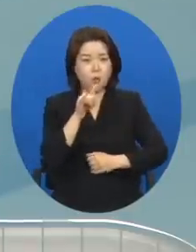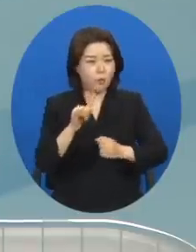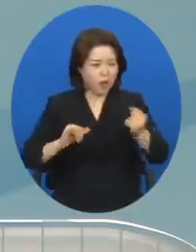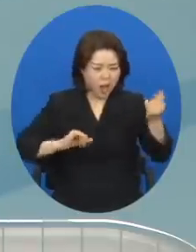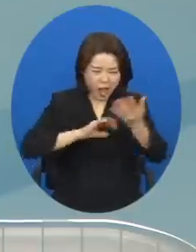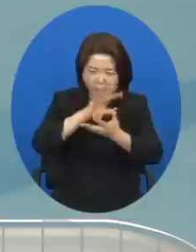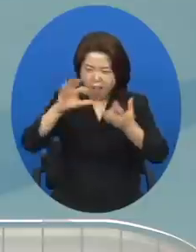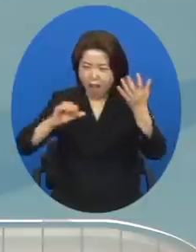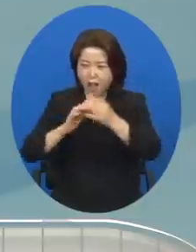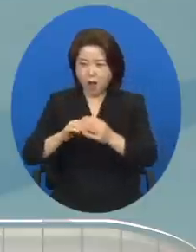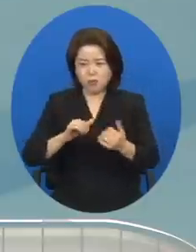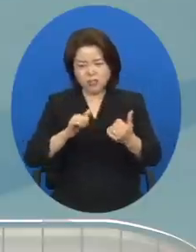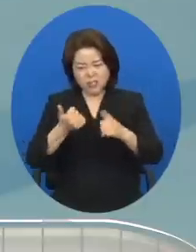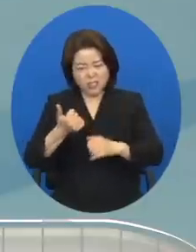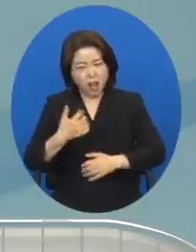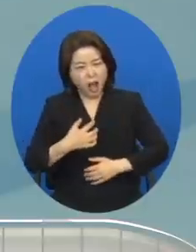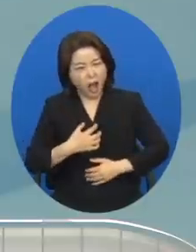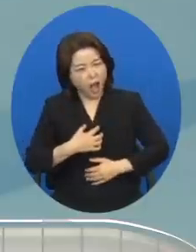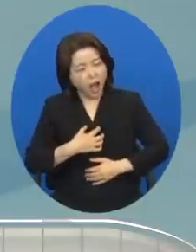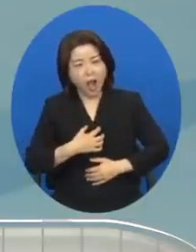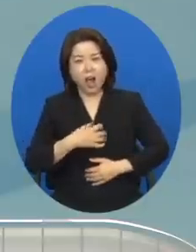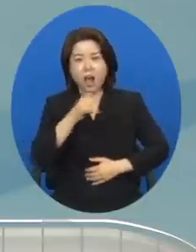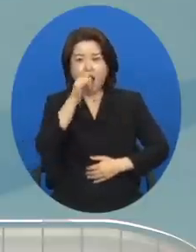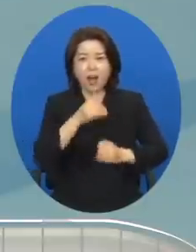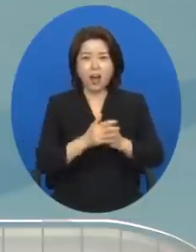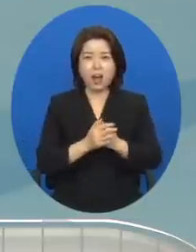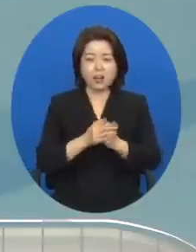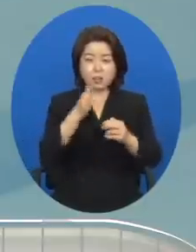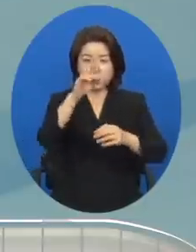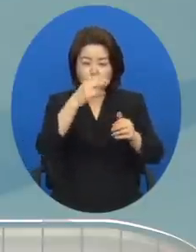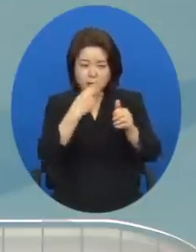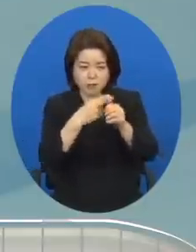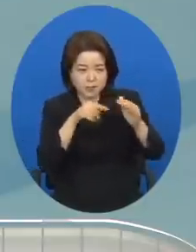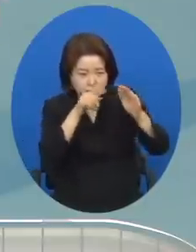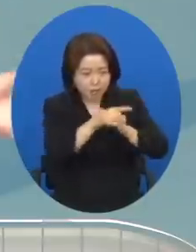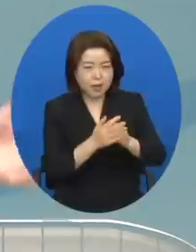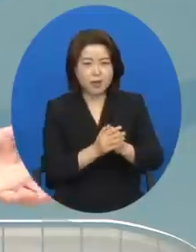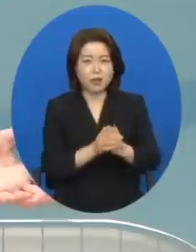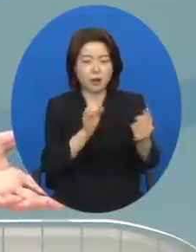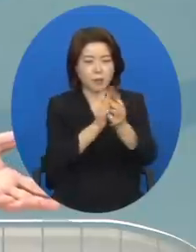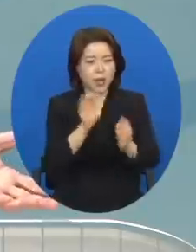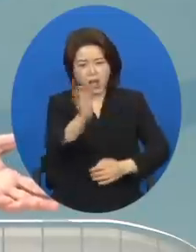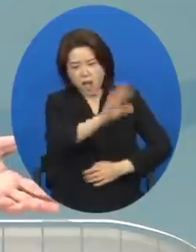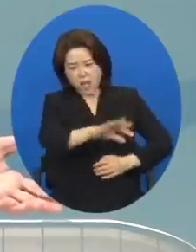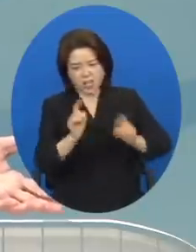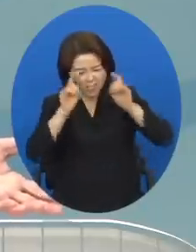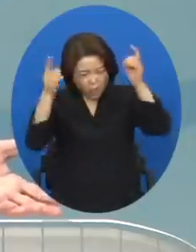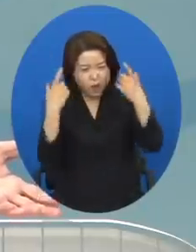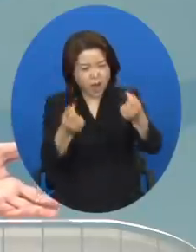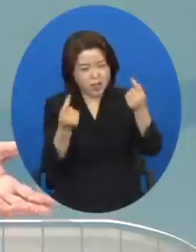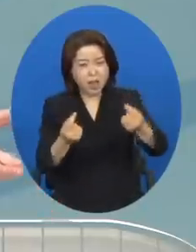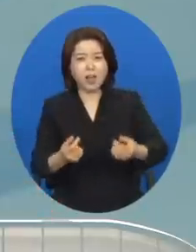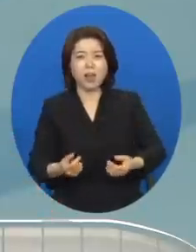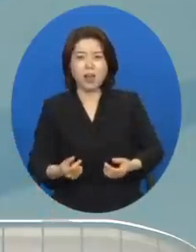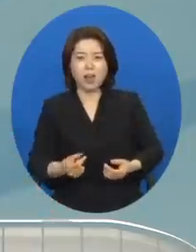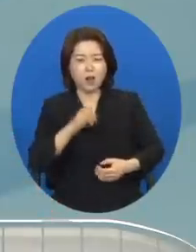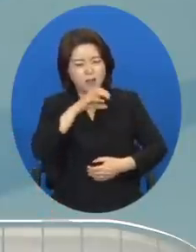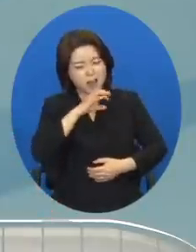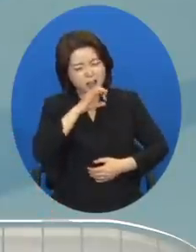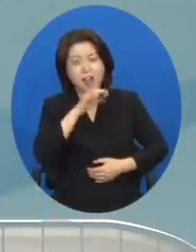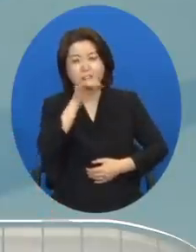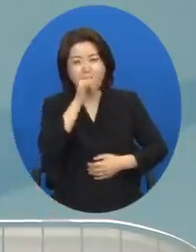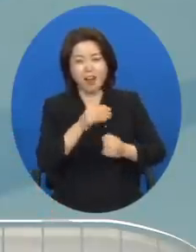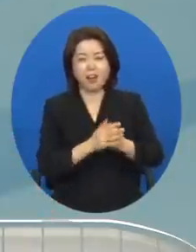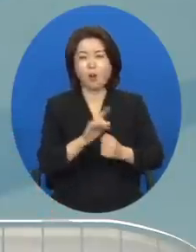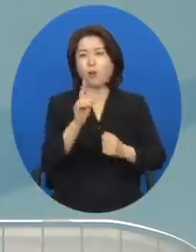죽을 것 같아요. 그래서 랍비에게 쫓아와서 이건 지옥이에요, 지옥. 도대체